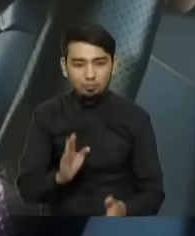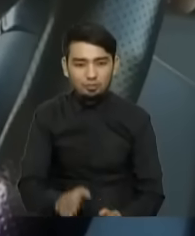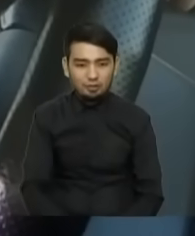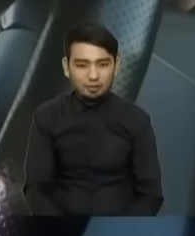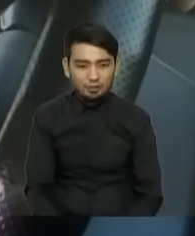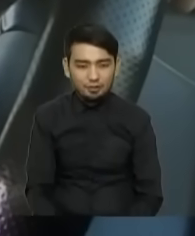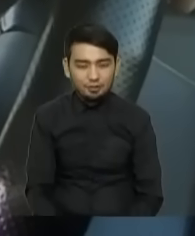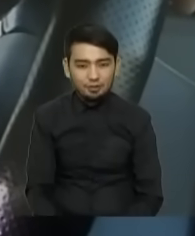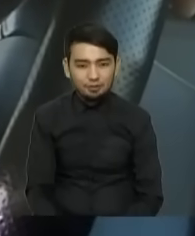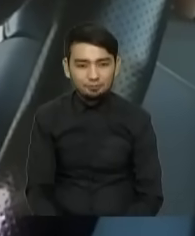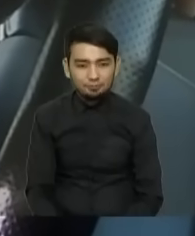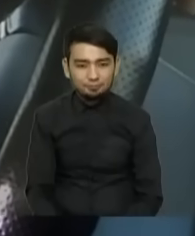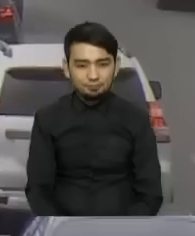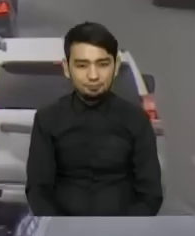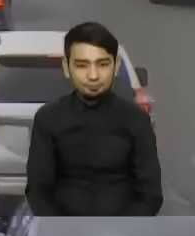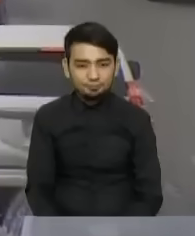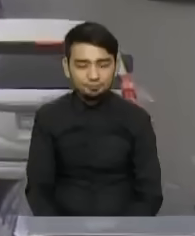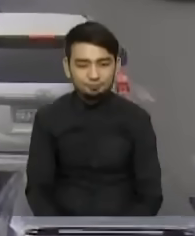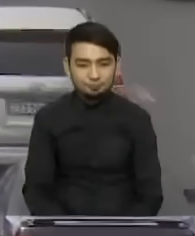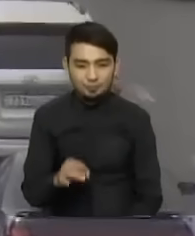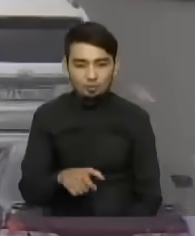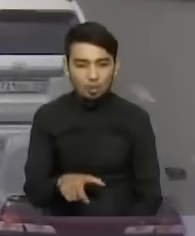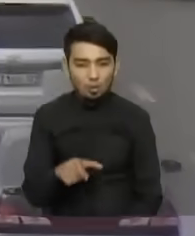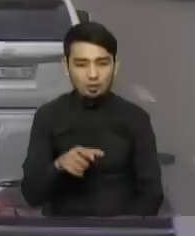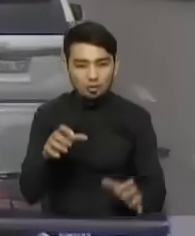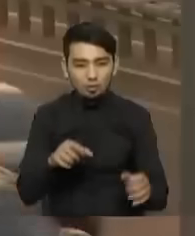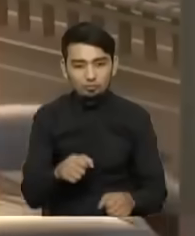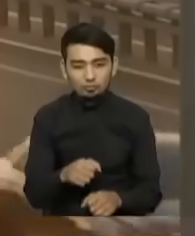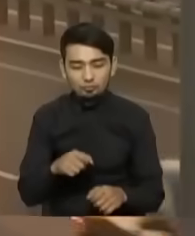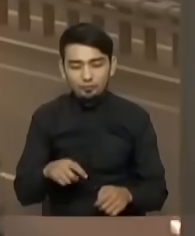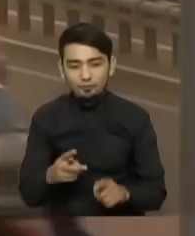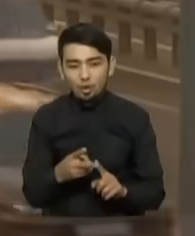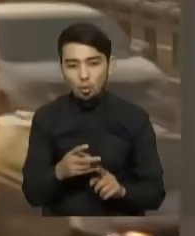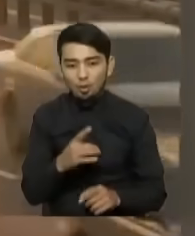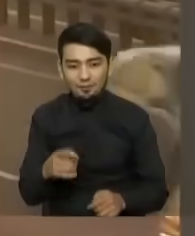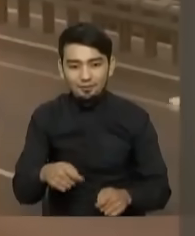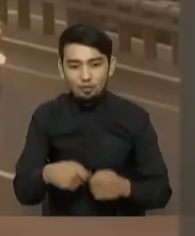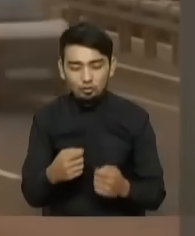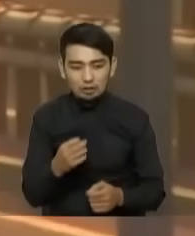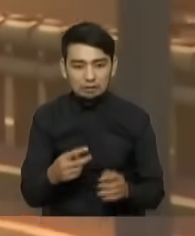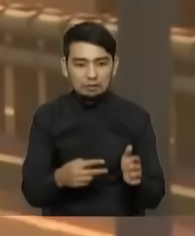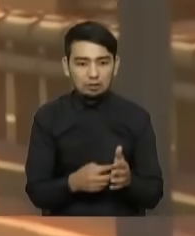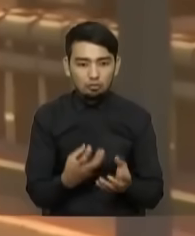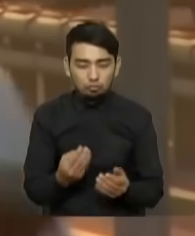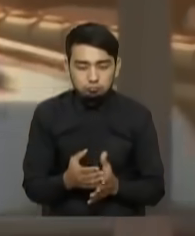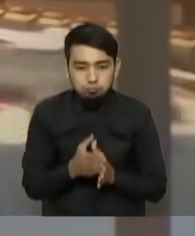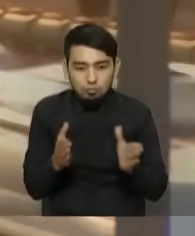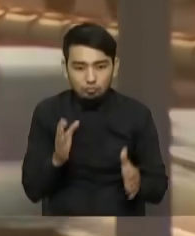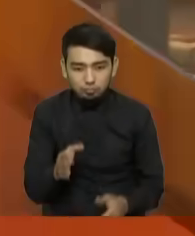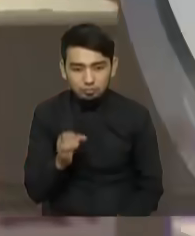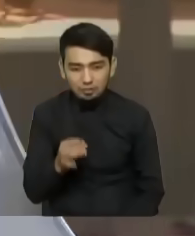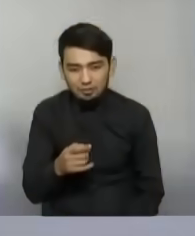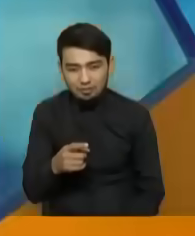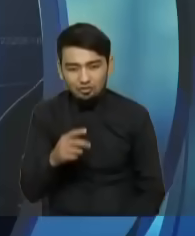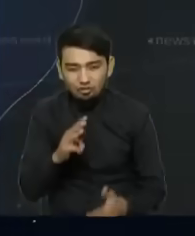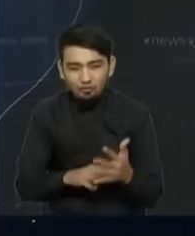салу тонаватыр ғой енді сөздің ашығы. Ал жол ережесі екінші рет бұзылған жағдайда баға екі есе өседі. Айыппұл құны жолда тәртіп орната ала